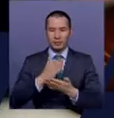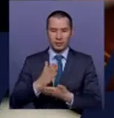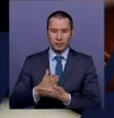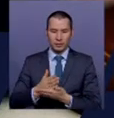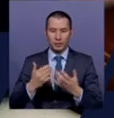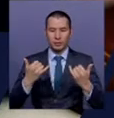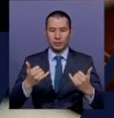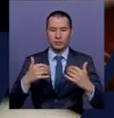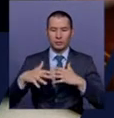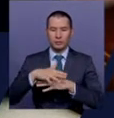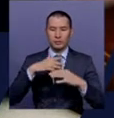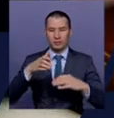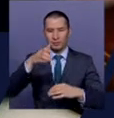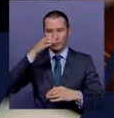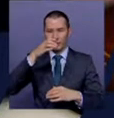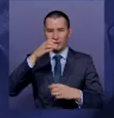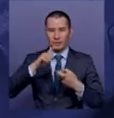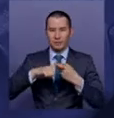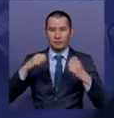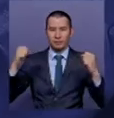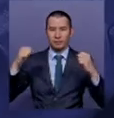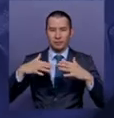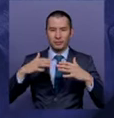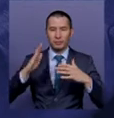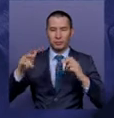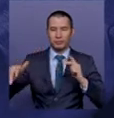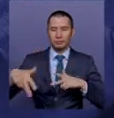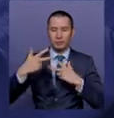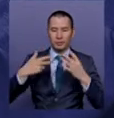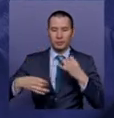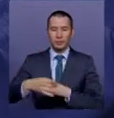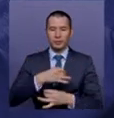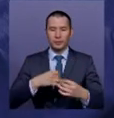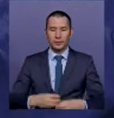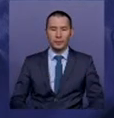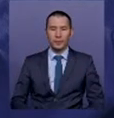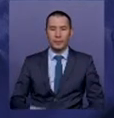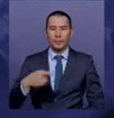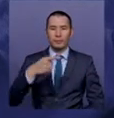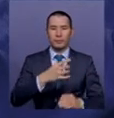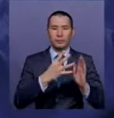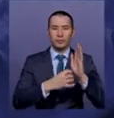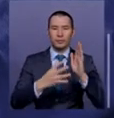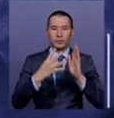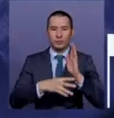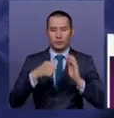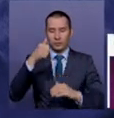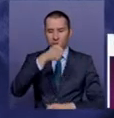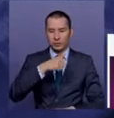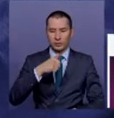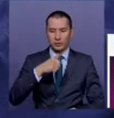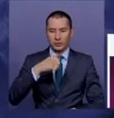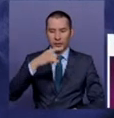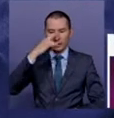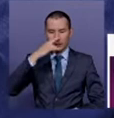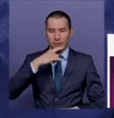бүгін халықаралық ғылыми тәжірибелік онлайн конференцияда кеңінен талқыланды. 1990 жылдары Қазақстан елі, қазақ елі өте